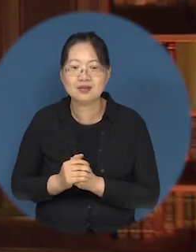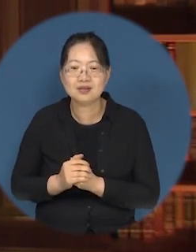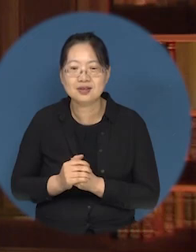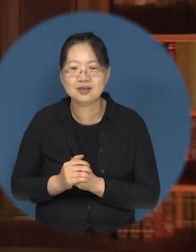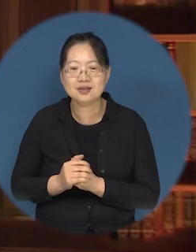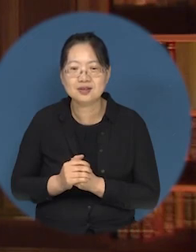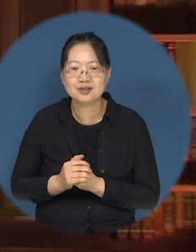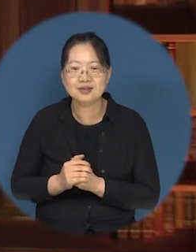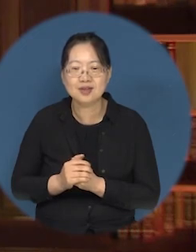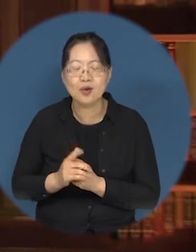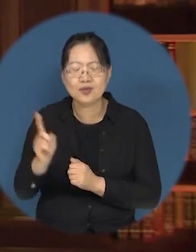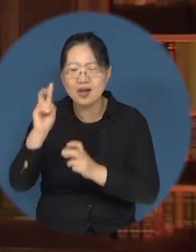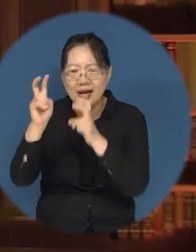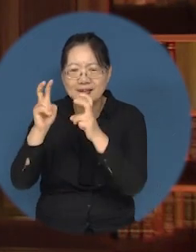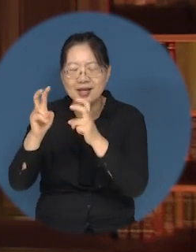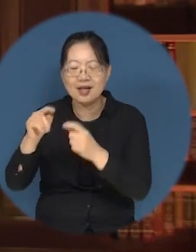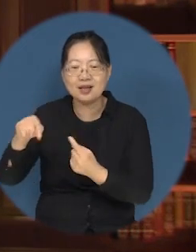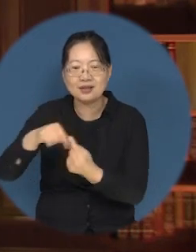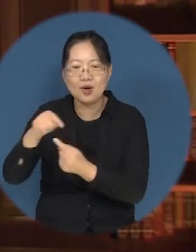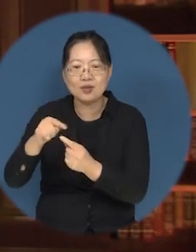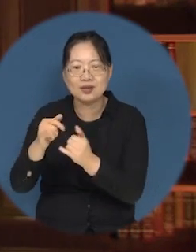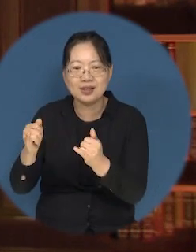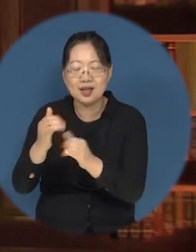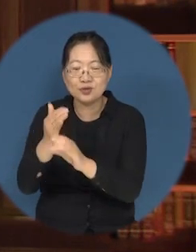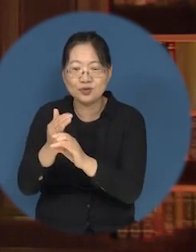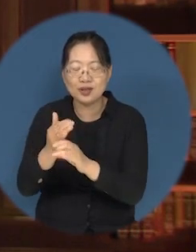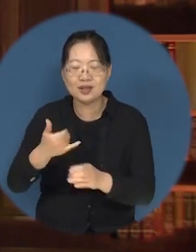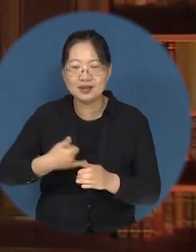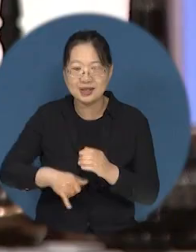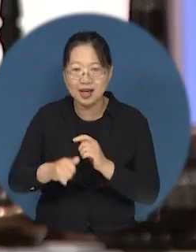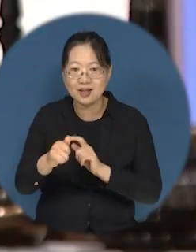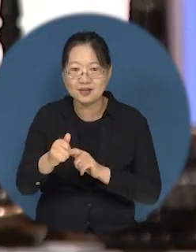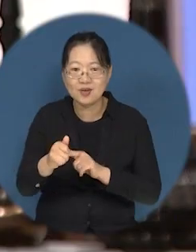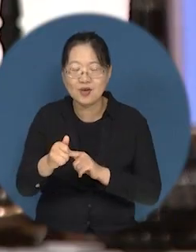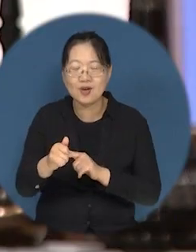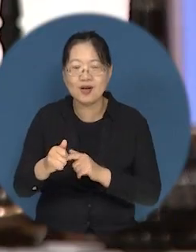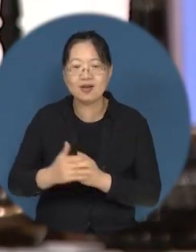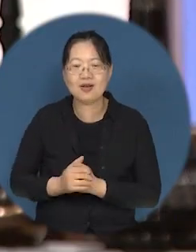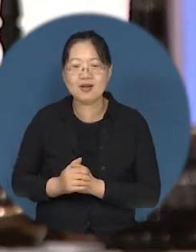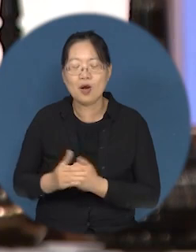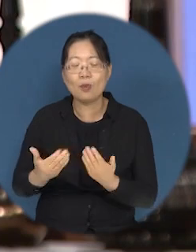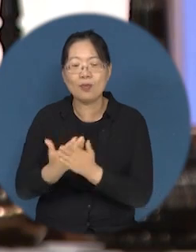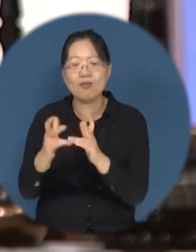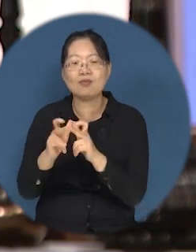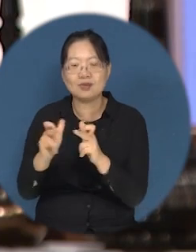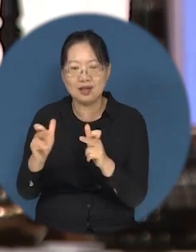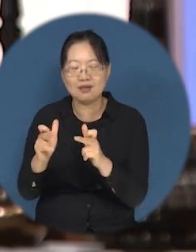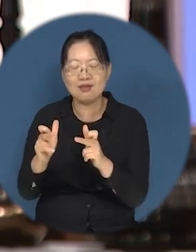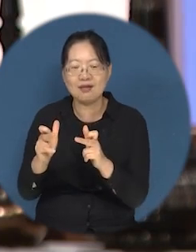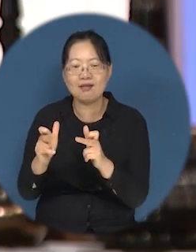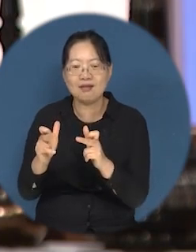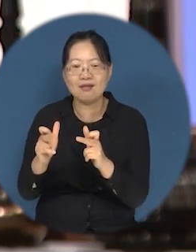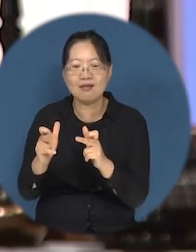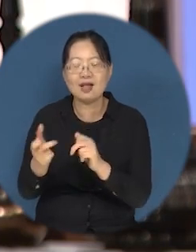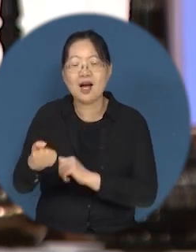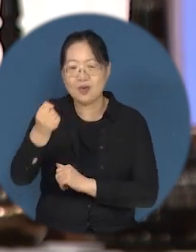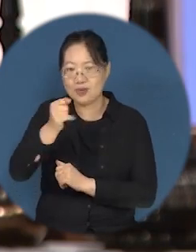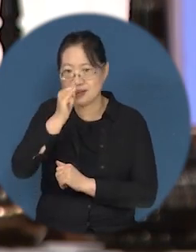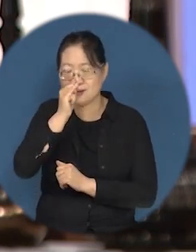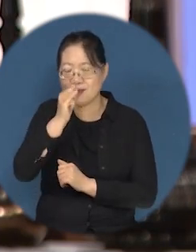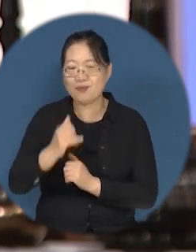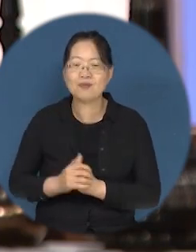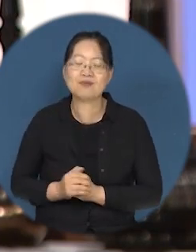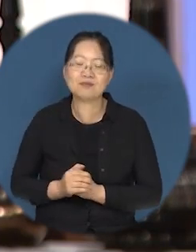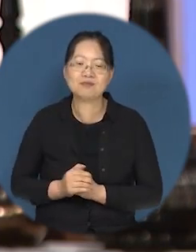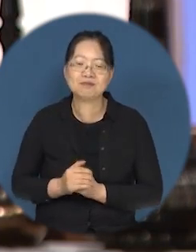이 경영진 그 분들 중에 그 자녀분이 이런 그 발달장애 그 자녀가 있는